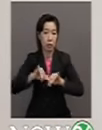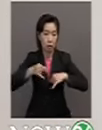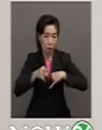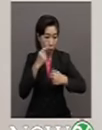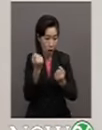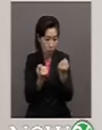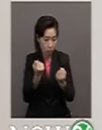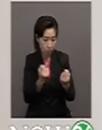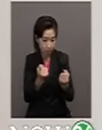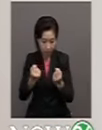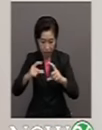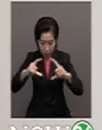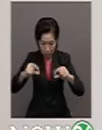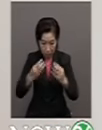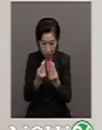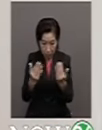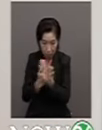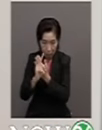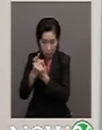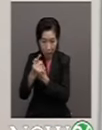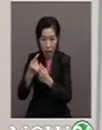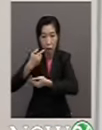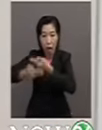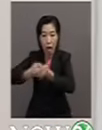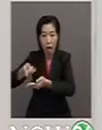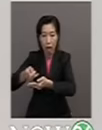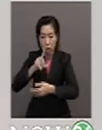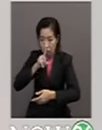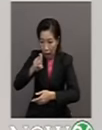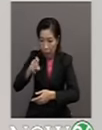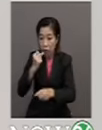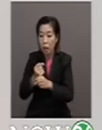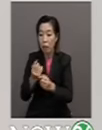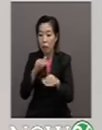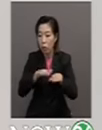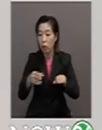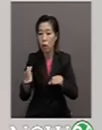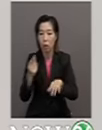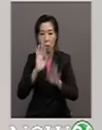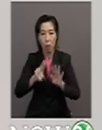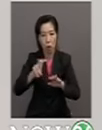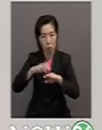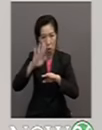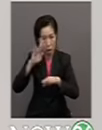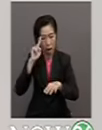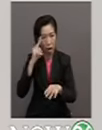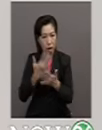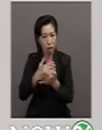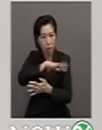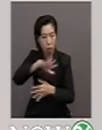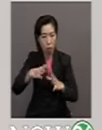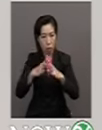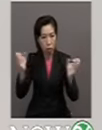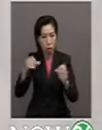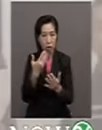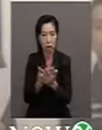ำไปทำแบบนี้ปรากฏว่าตรวจสอบไปตรวจสอบมาไม่ต่ำกว่า200คันครับมูลค่าความเสียหายก็ไม่ต่ำกว่า